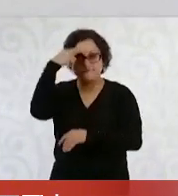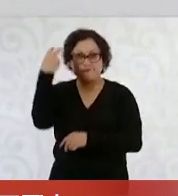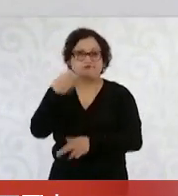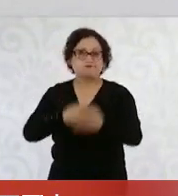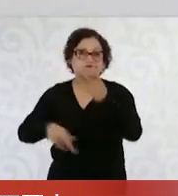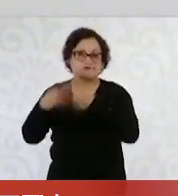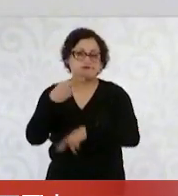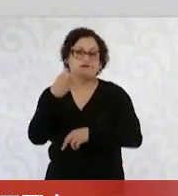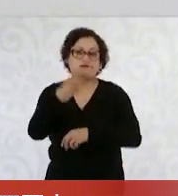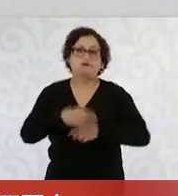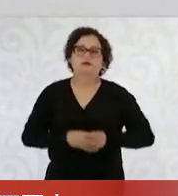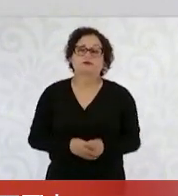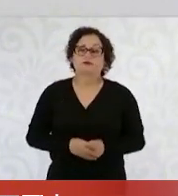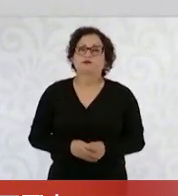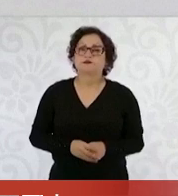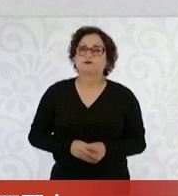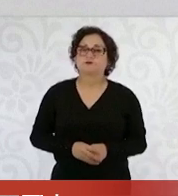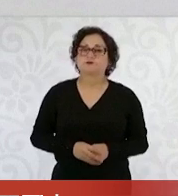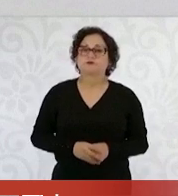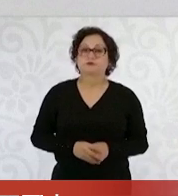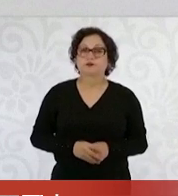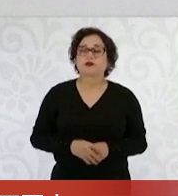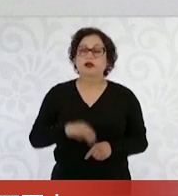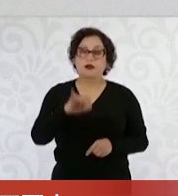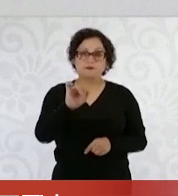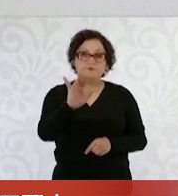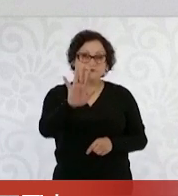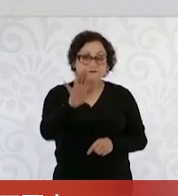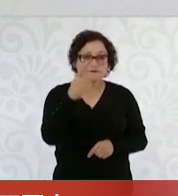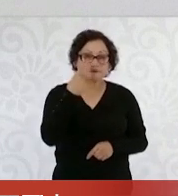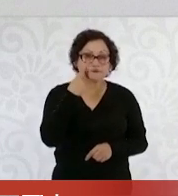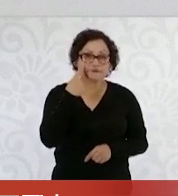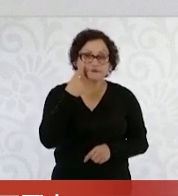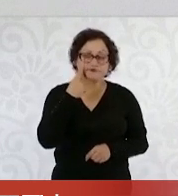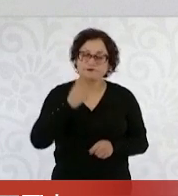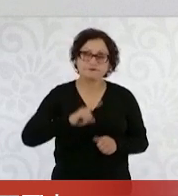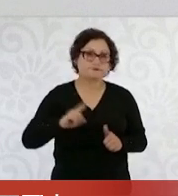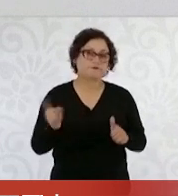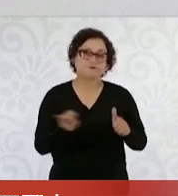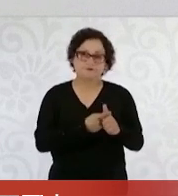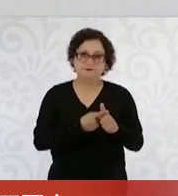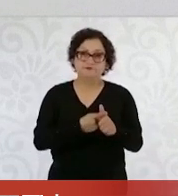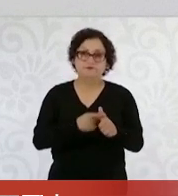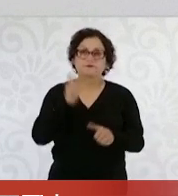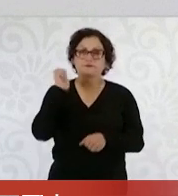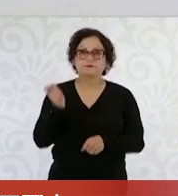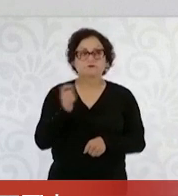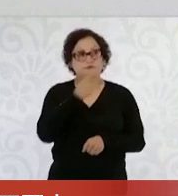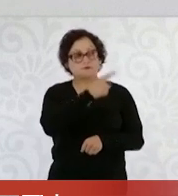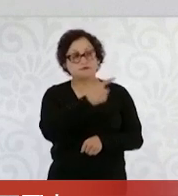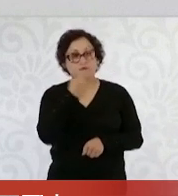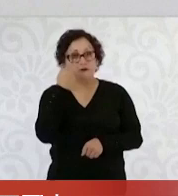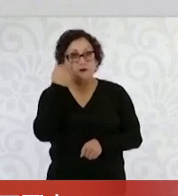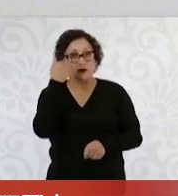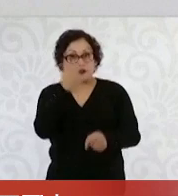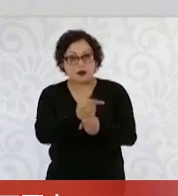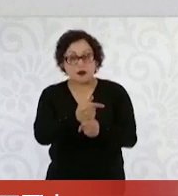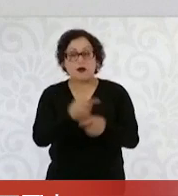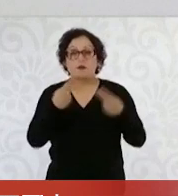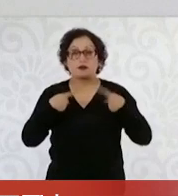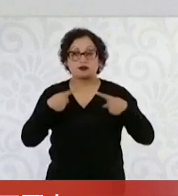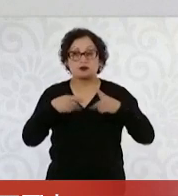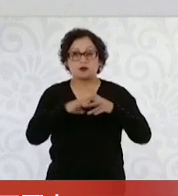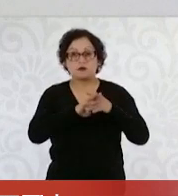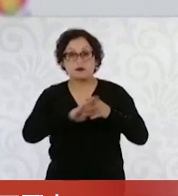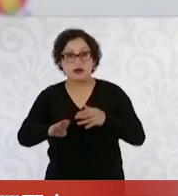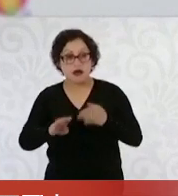他的竞选搭档 J.D. 万斯估计，驱逐行动每年可以驱逐100万人。去年10月上任的谢